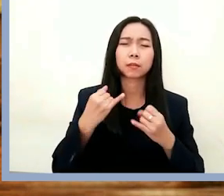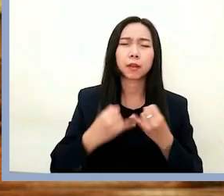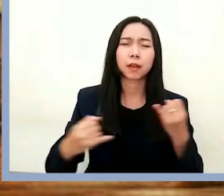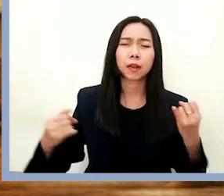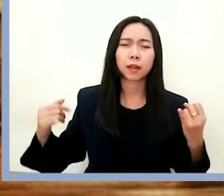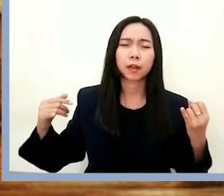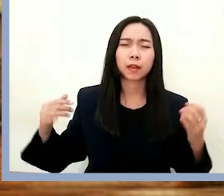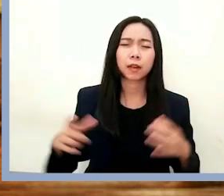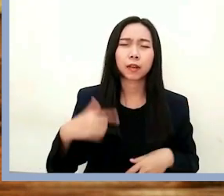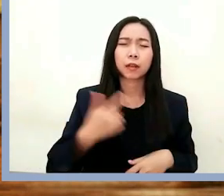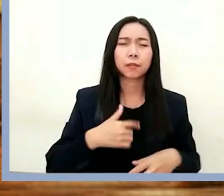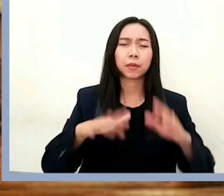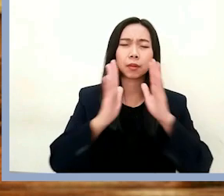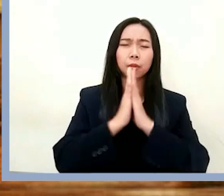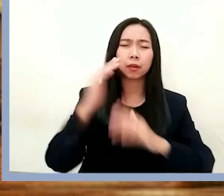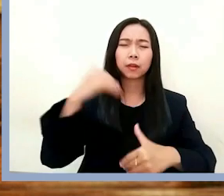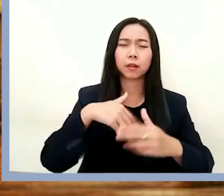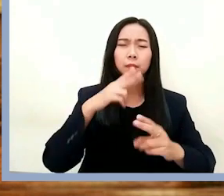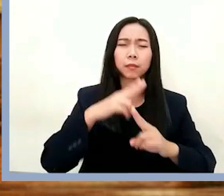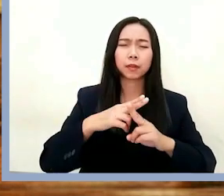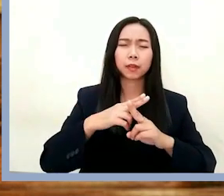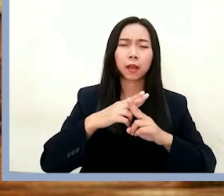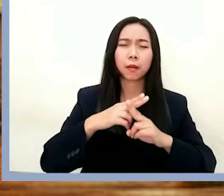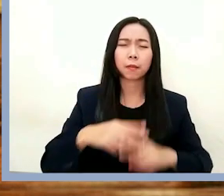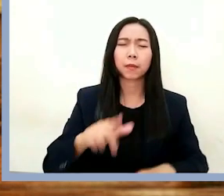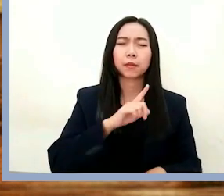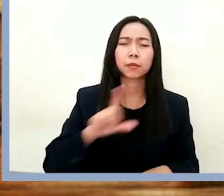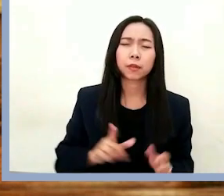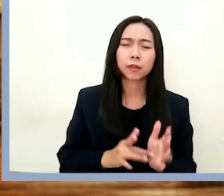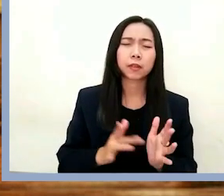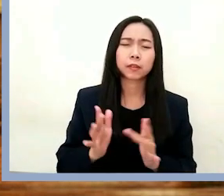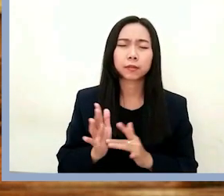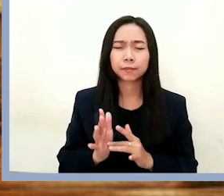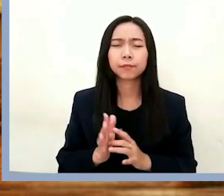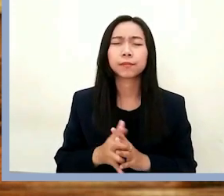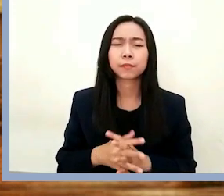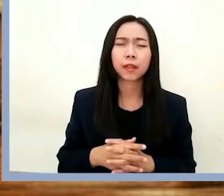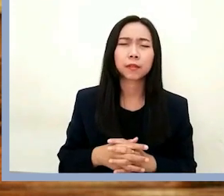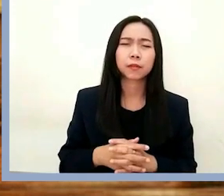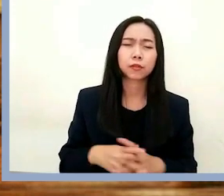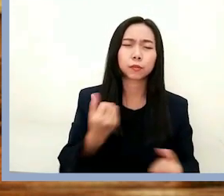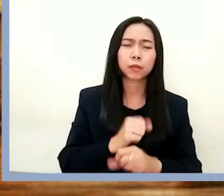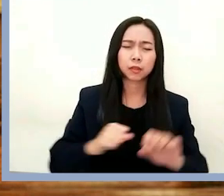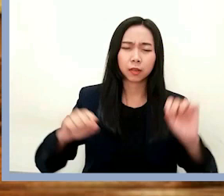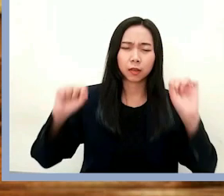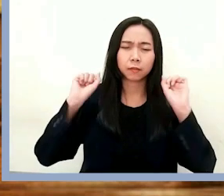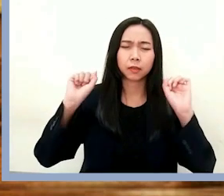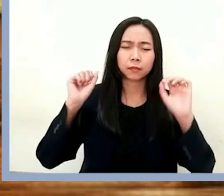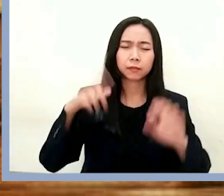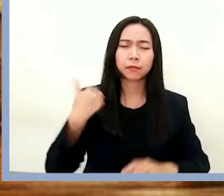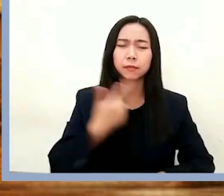kami berdoa di dalam nama yang kudus nama yang menyelamatkan nama Tuhan